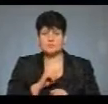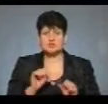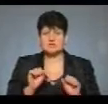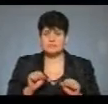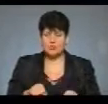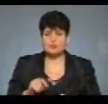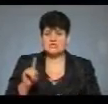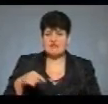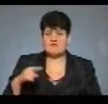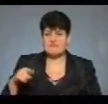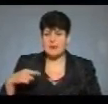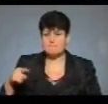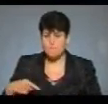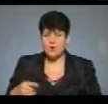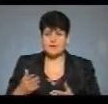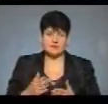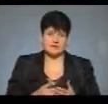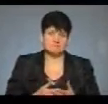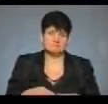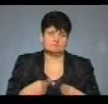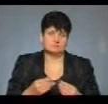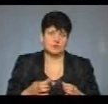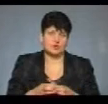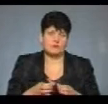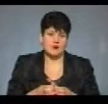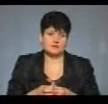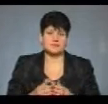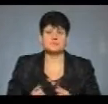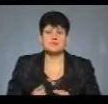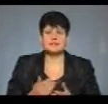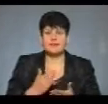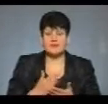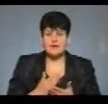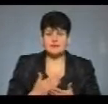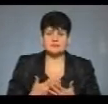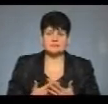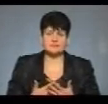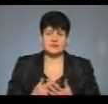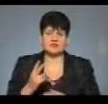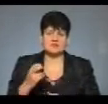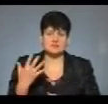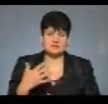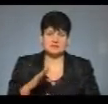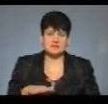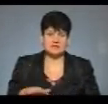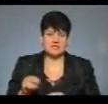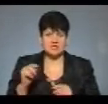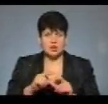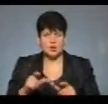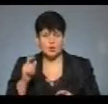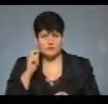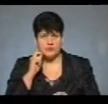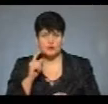спроможність і вимоги, які висуваються до громад, методику їх формування. Тобто наявність 250 дітей шкільного віку,